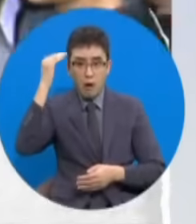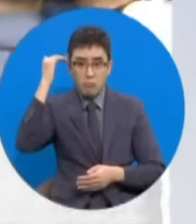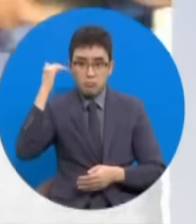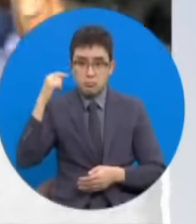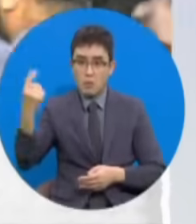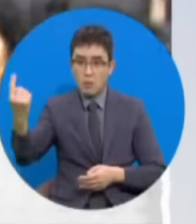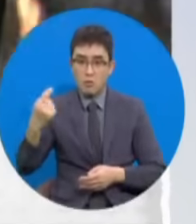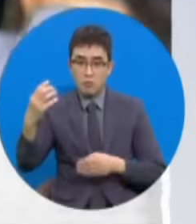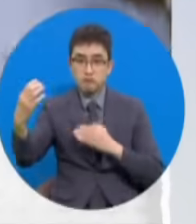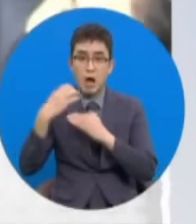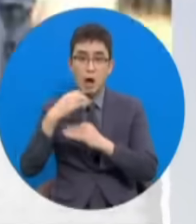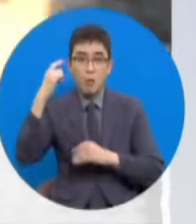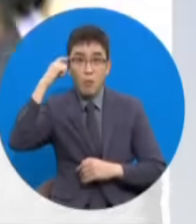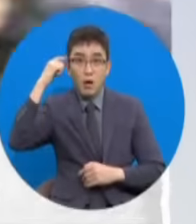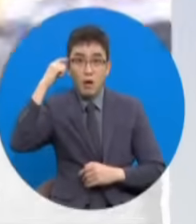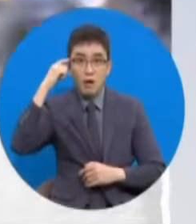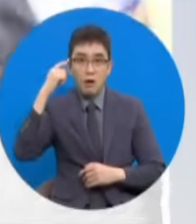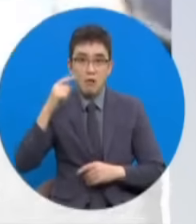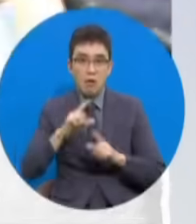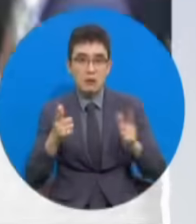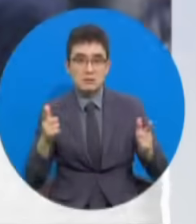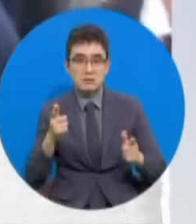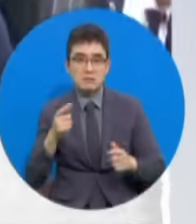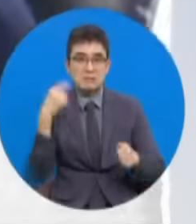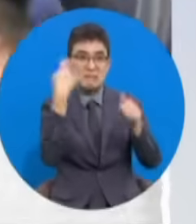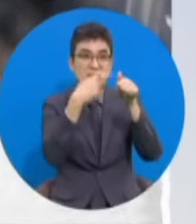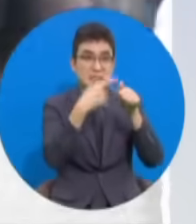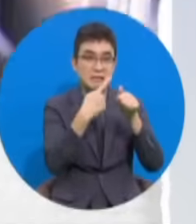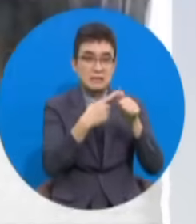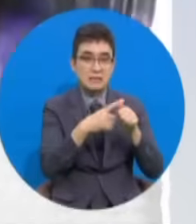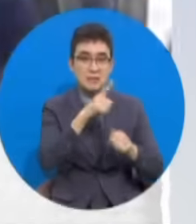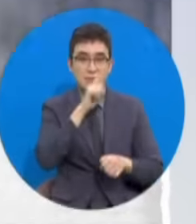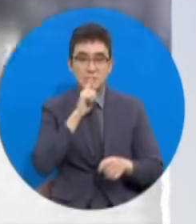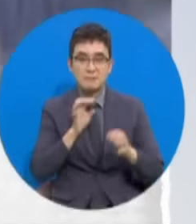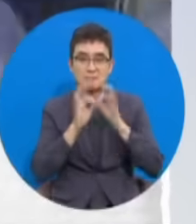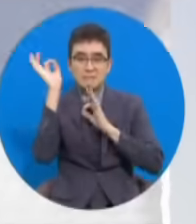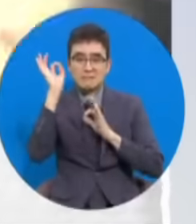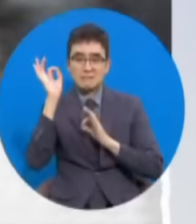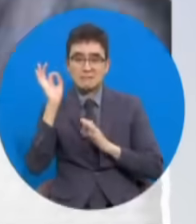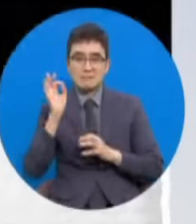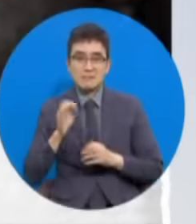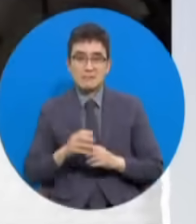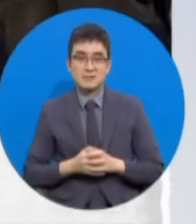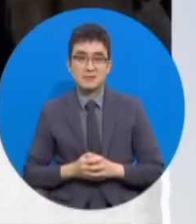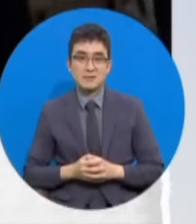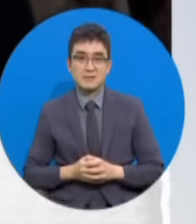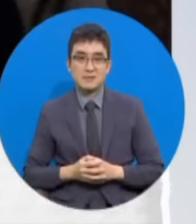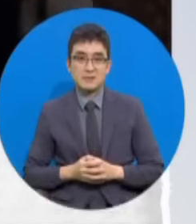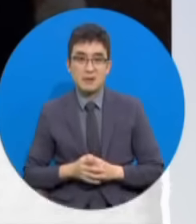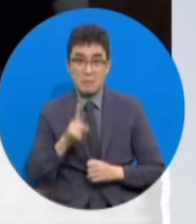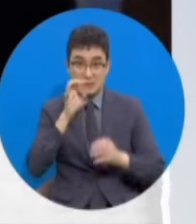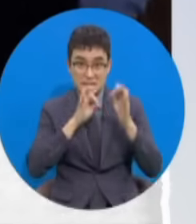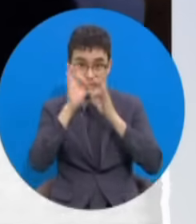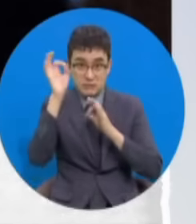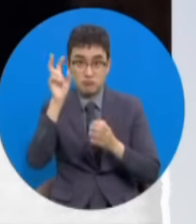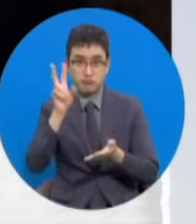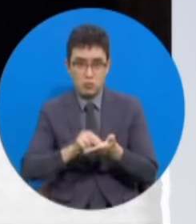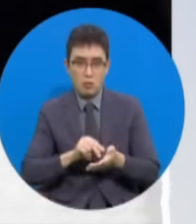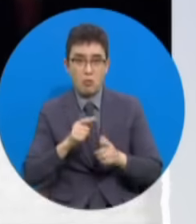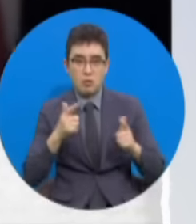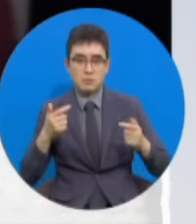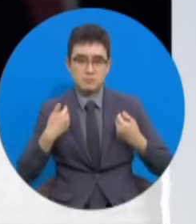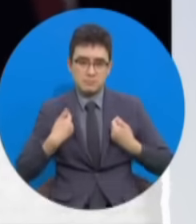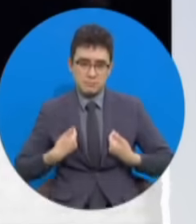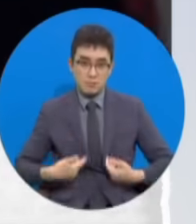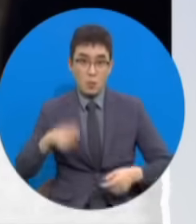투자하냐라고 얘기했다가 이제 여론의 문매를 맞으니까 황급하게 서둘러서 정정했잖아요. 그러니까 한번 실수를 하거나 문제가 제기되면 좀 진중하게